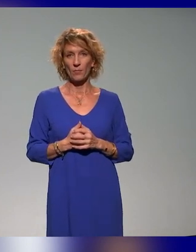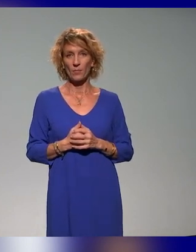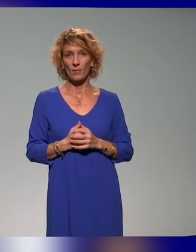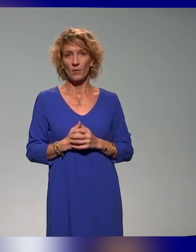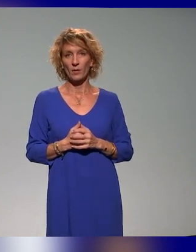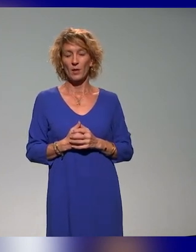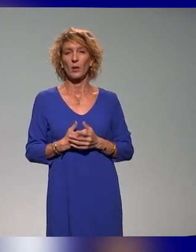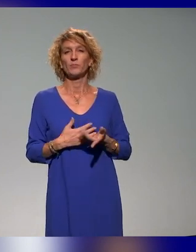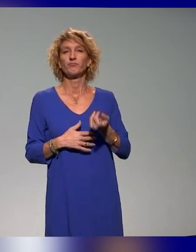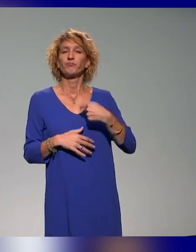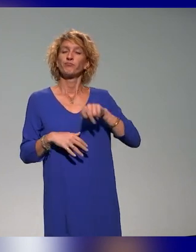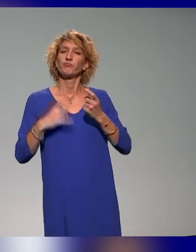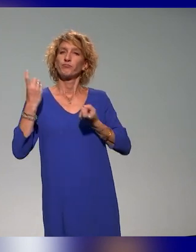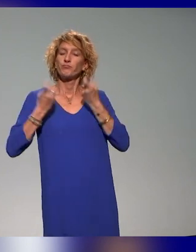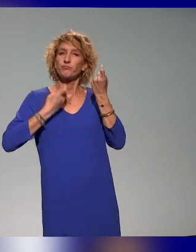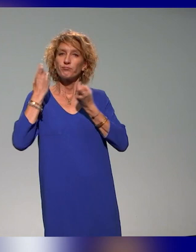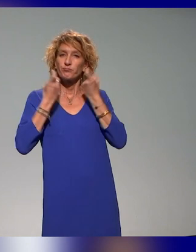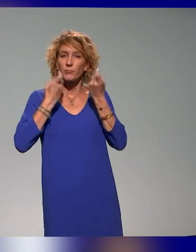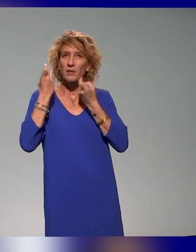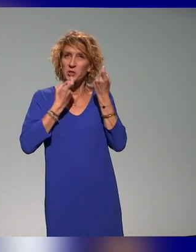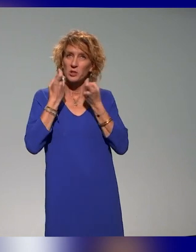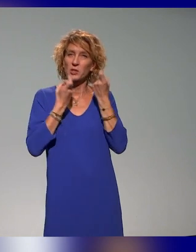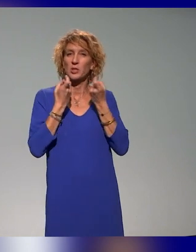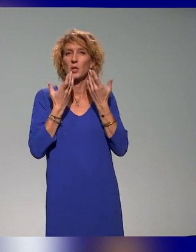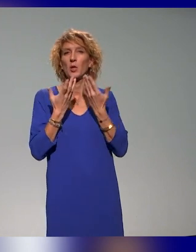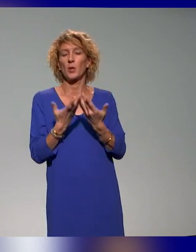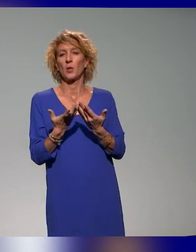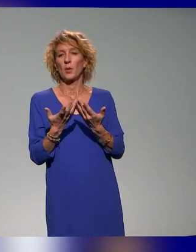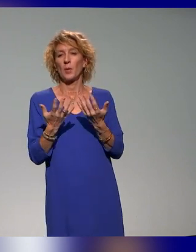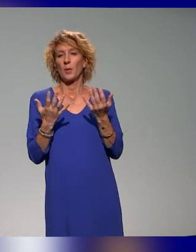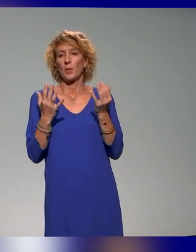On a réfléchi, comme le disait Angie, en termes